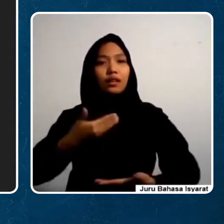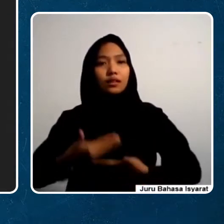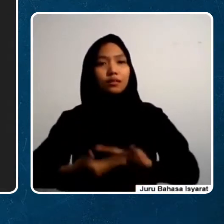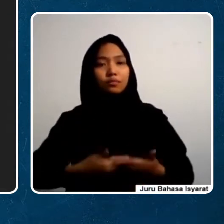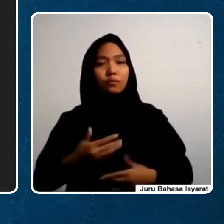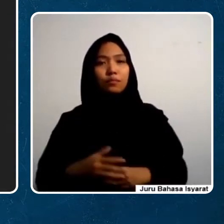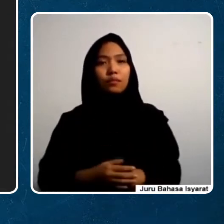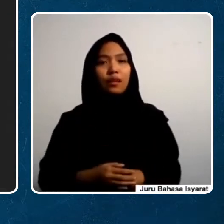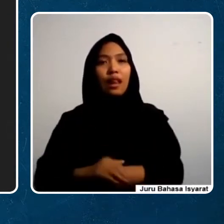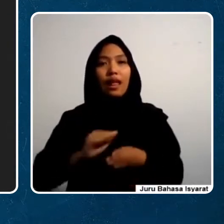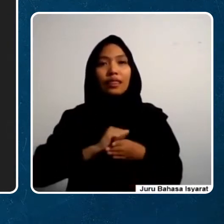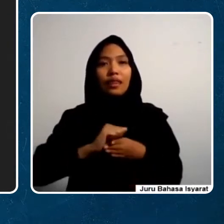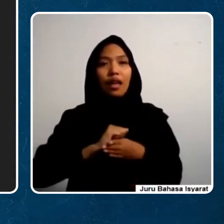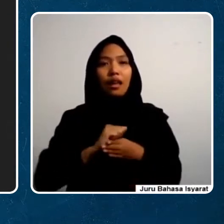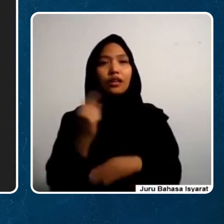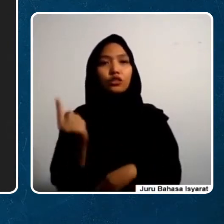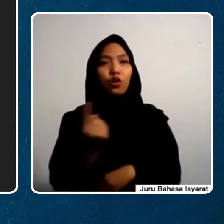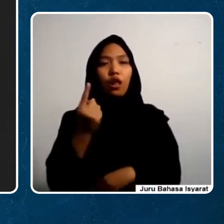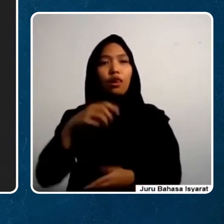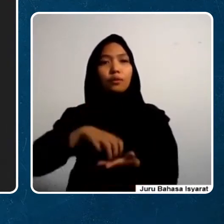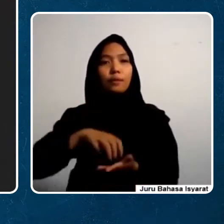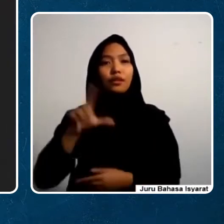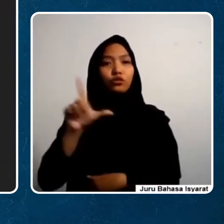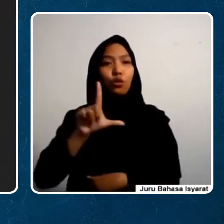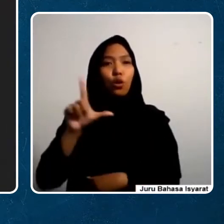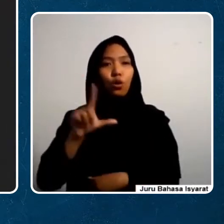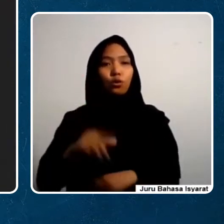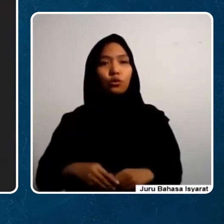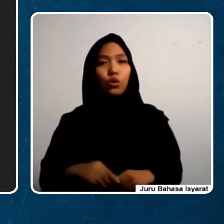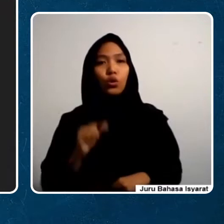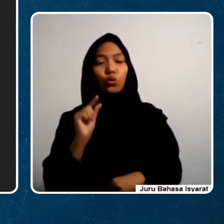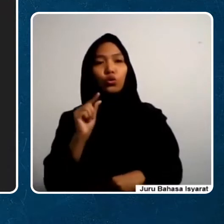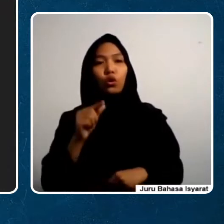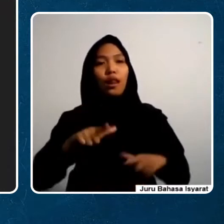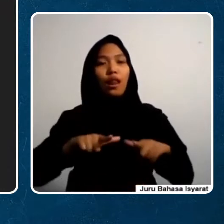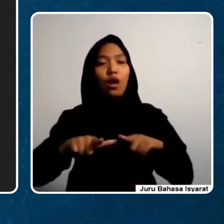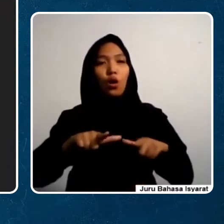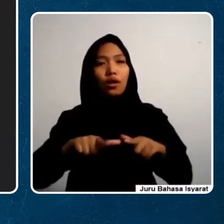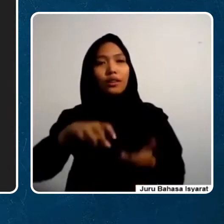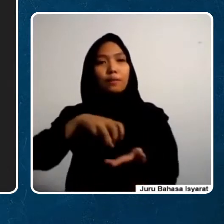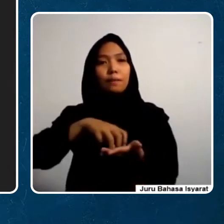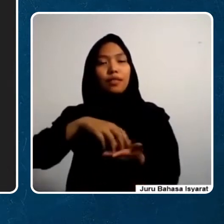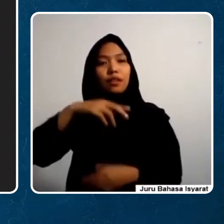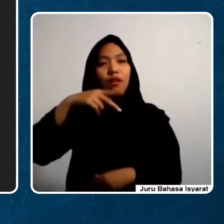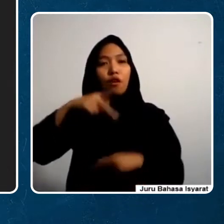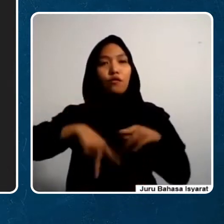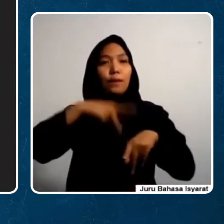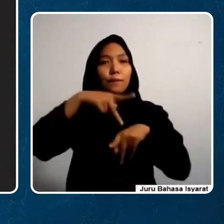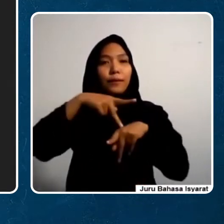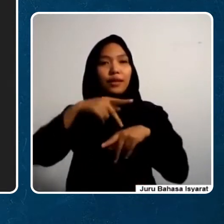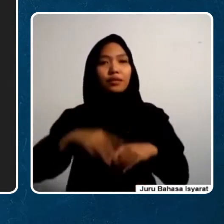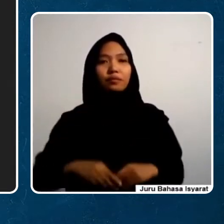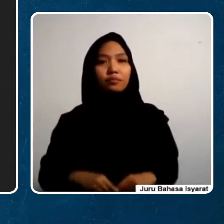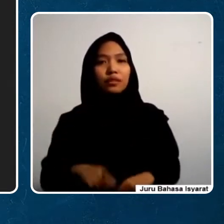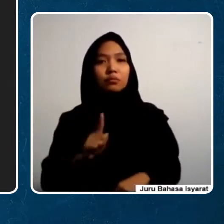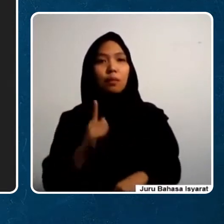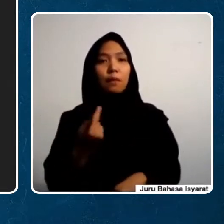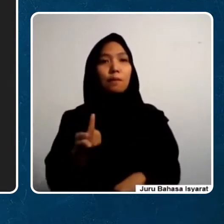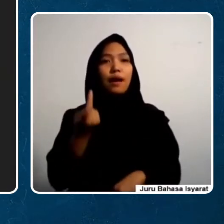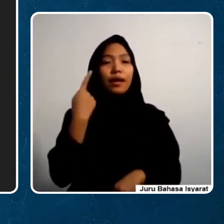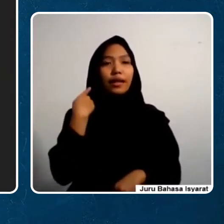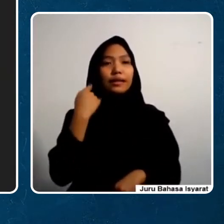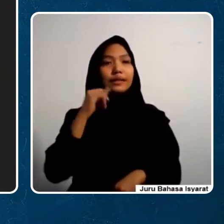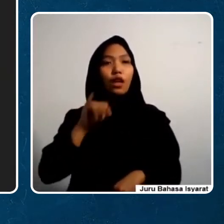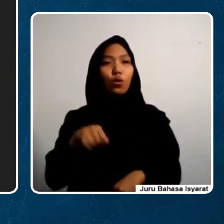di Filipina. Tapi karena kemarin dari mulai Januari sampai sekarang ini ada pandemi ini,